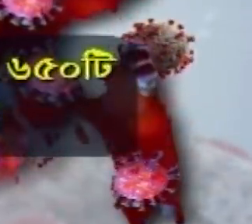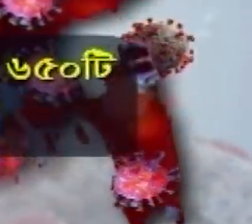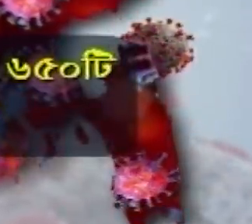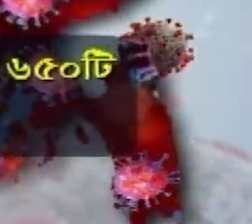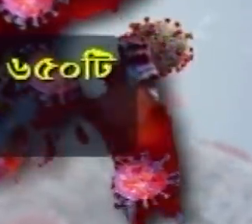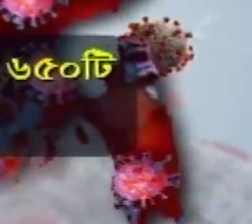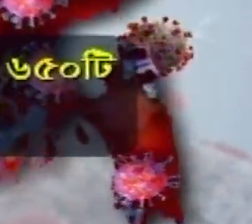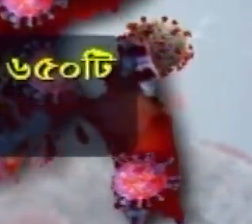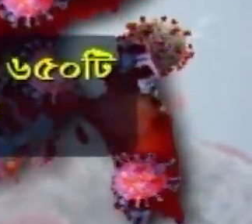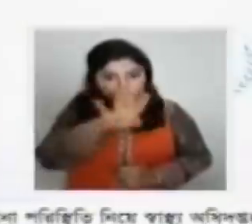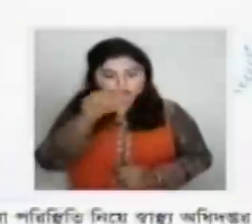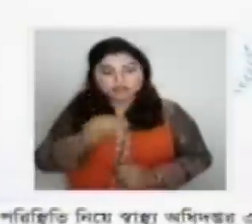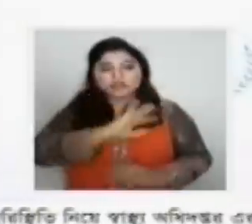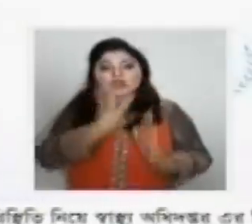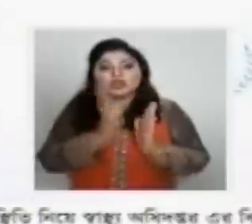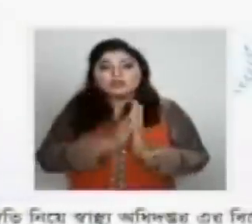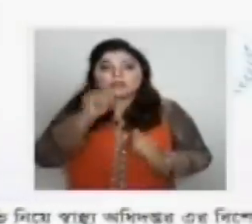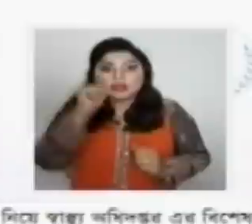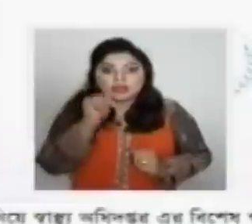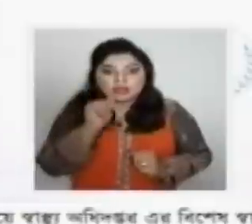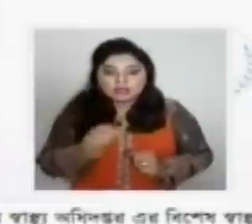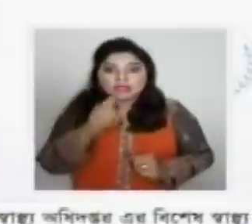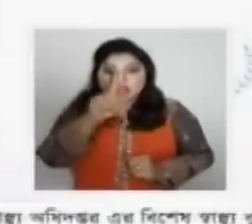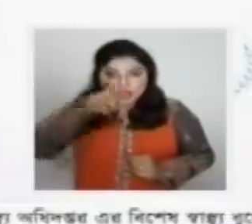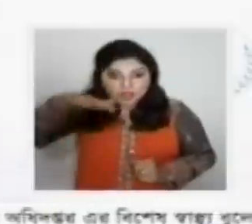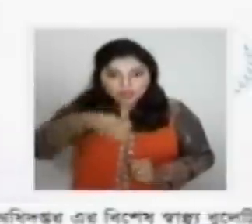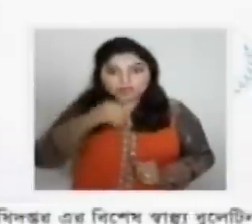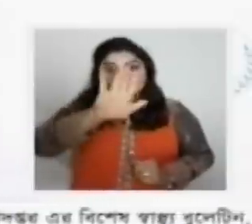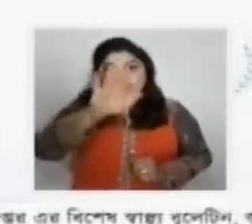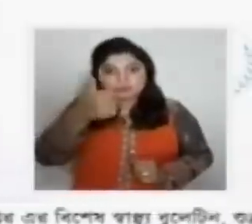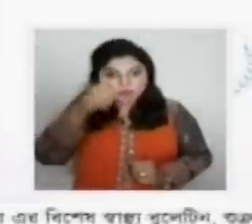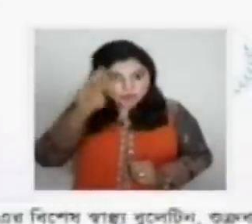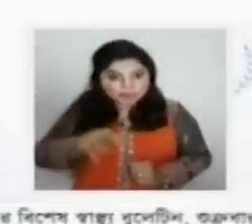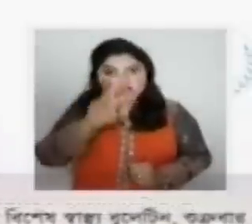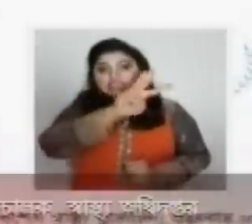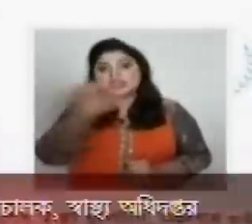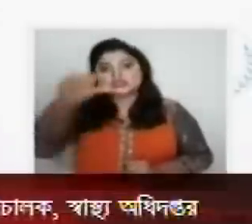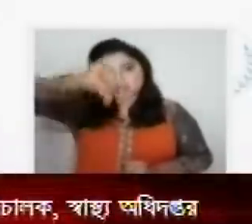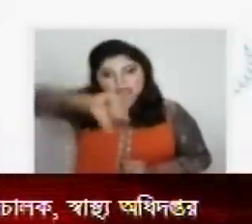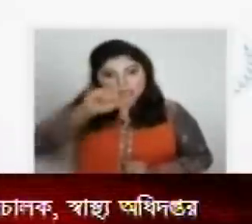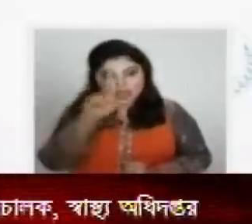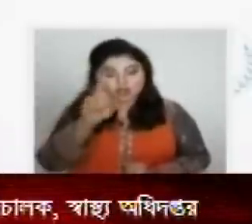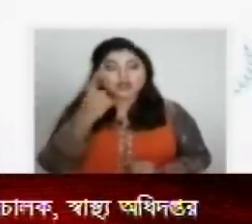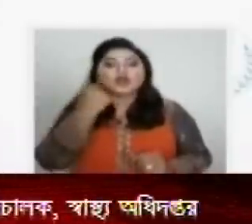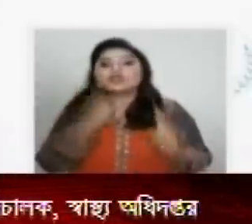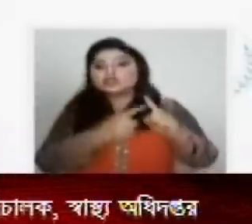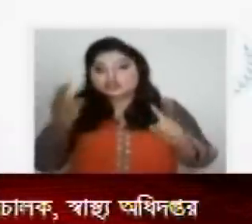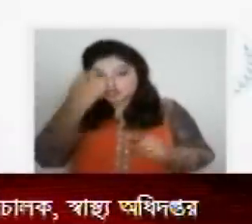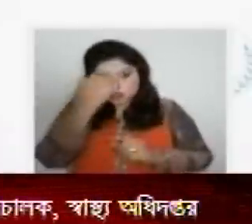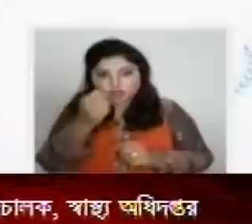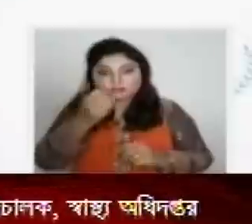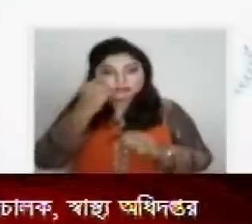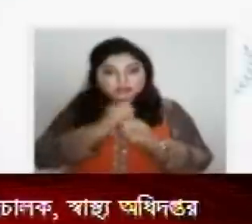8,17,347টি। গত 24 ঘন্টা যা পরীক্ষা হয়েছে তাতে শনাক্ত হয়েছে 3,114 জন এবং এ পর্যন্ত শনাক্ত